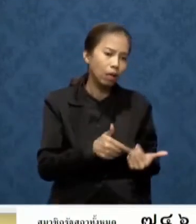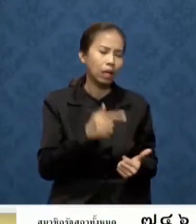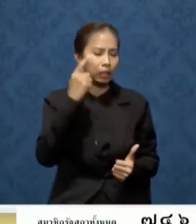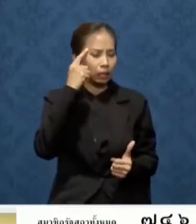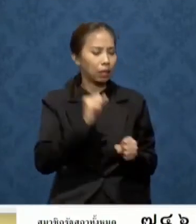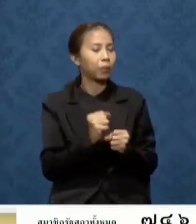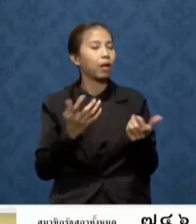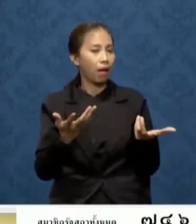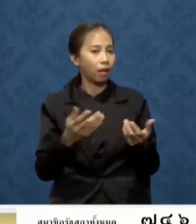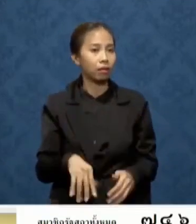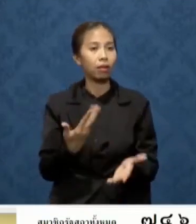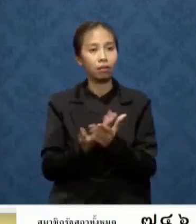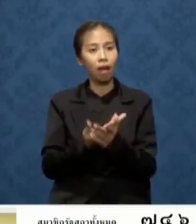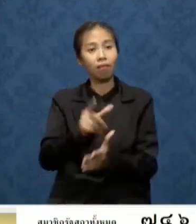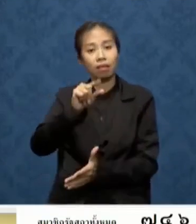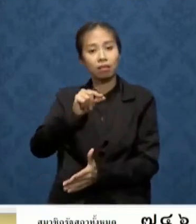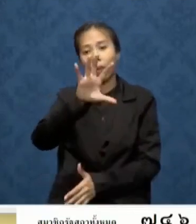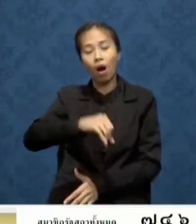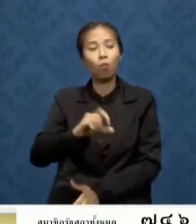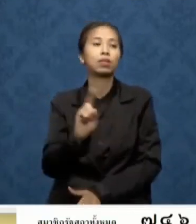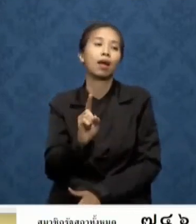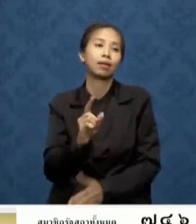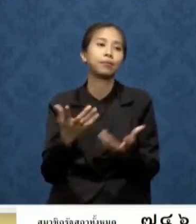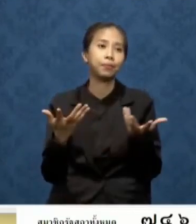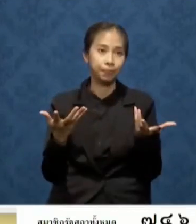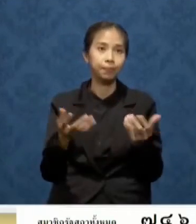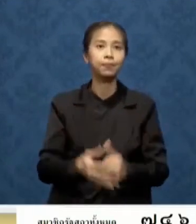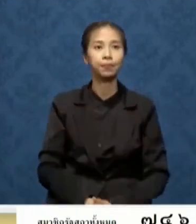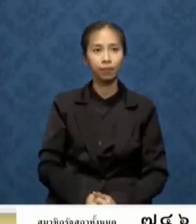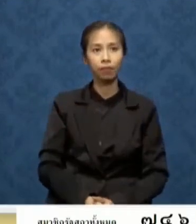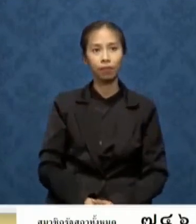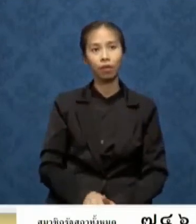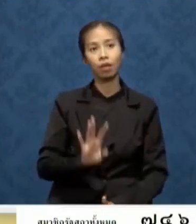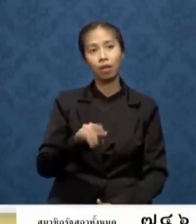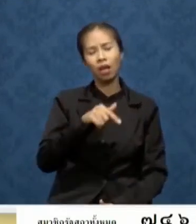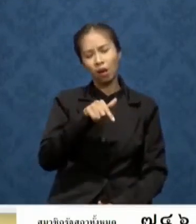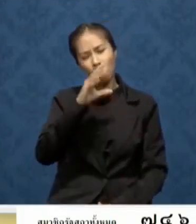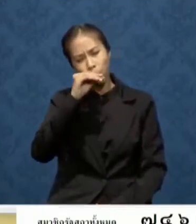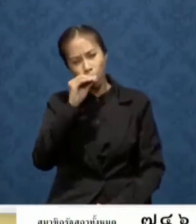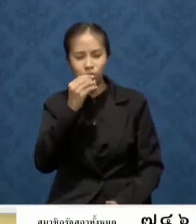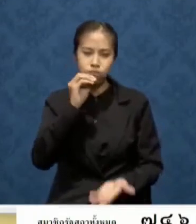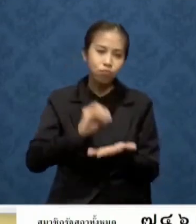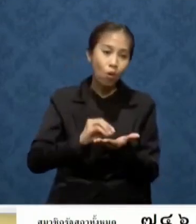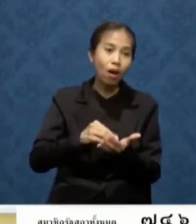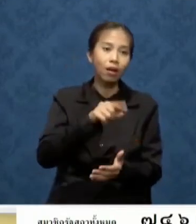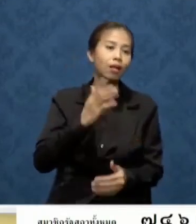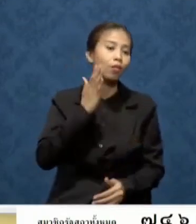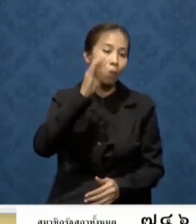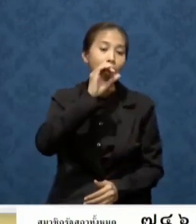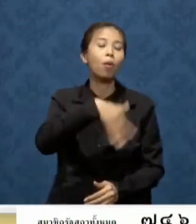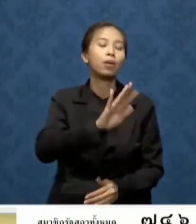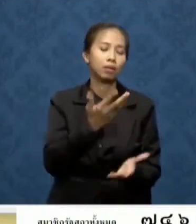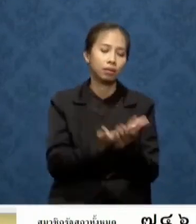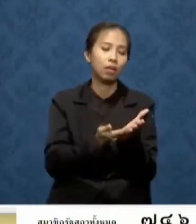นี่ตัเล็ก 20 บาท นี่ตั้งมายัไง ฐานคิมาจากไหนครับหากโยนมารอย ๆ แบบนี้นะ ไม่รดใหเหลอ 5 บาทเลยล่